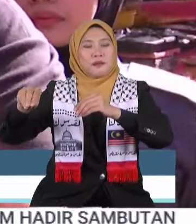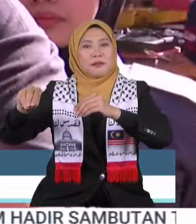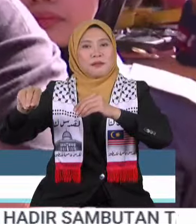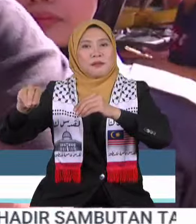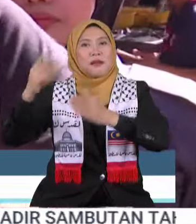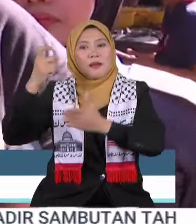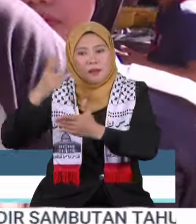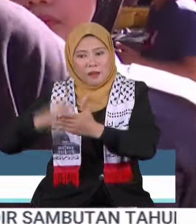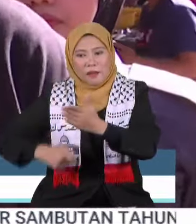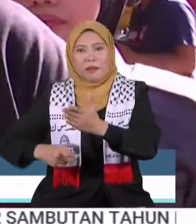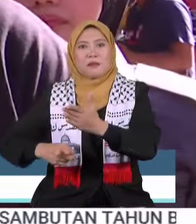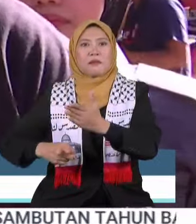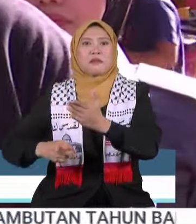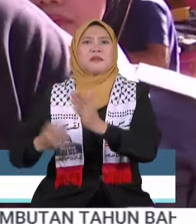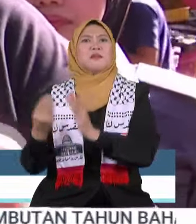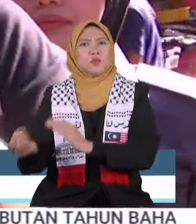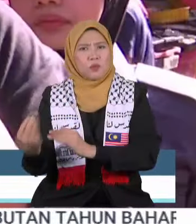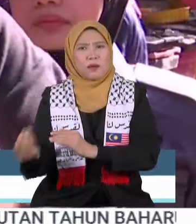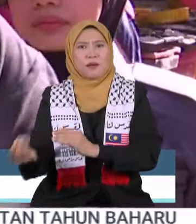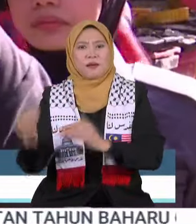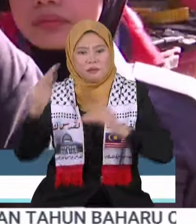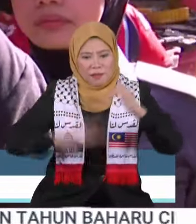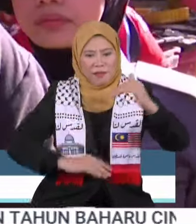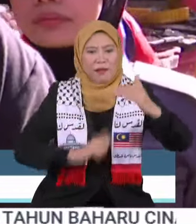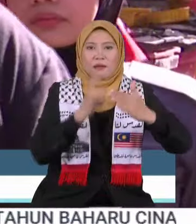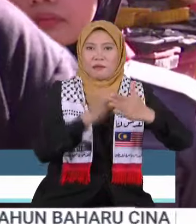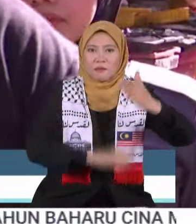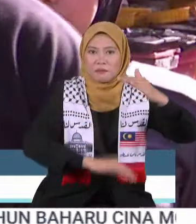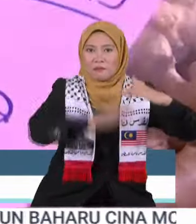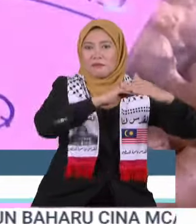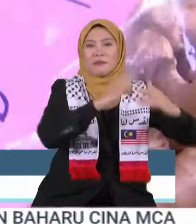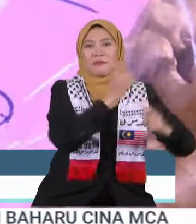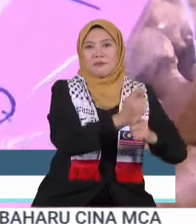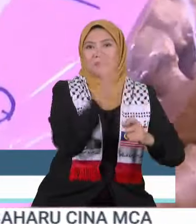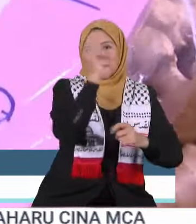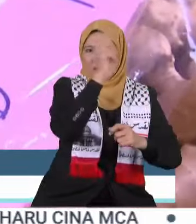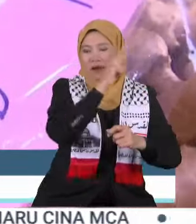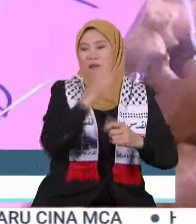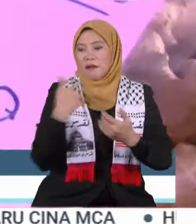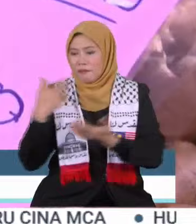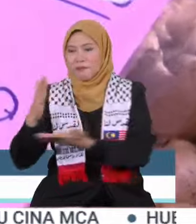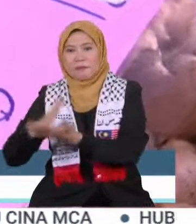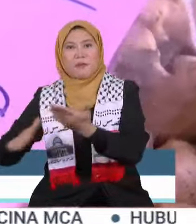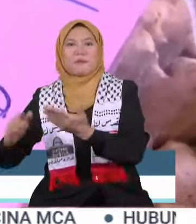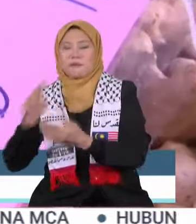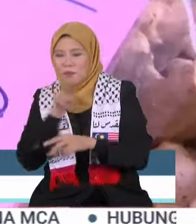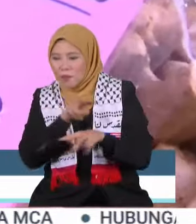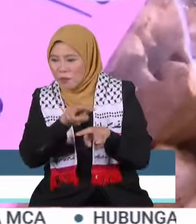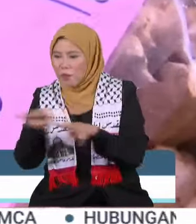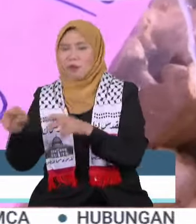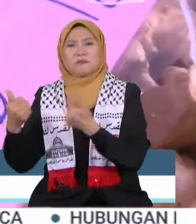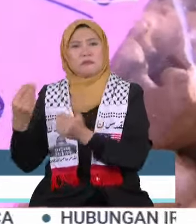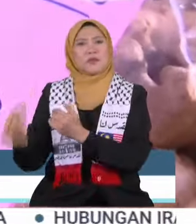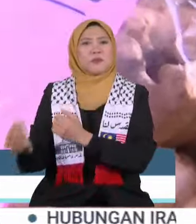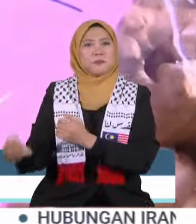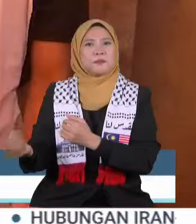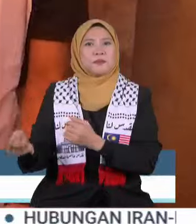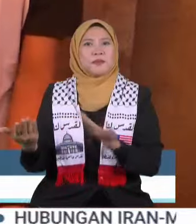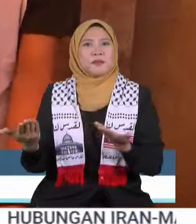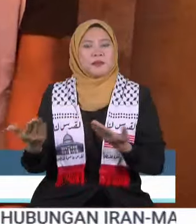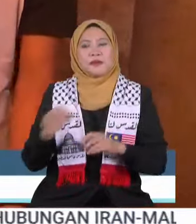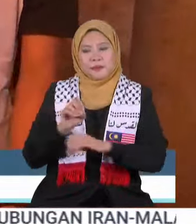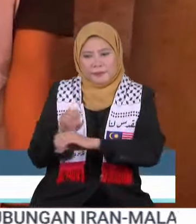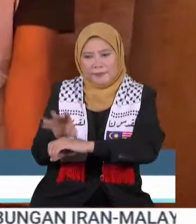ada menjual pada harga yang jauh lebih rendah daripada harga maksimum yang telah ditetapkan oleh kerajaan. Jadi tadi kita telah